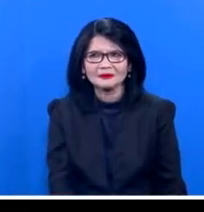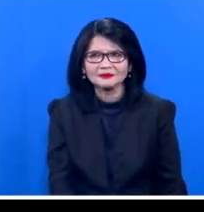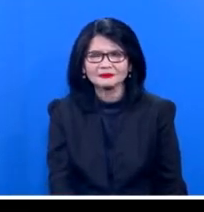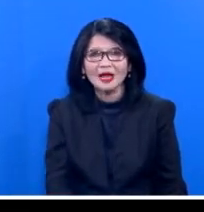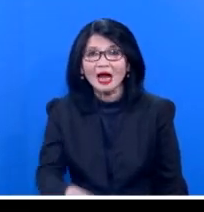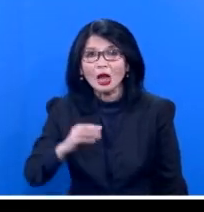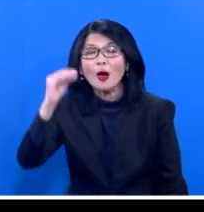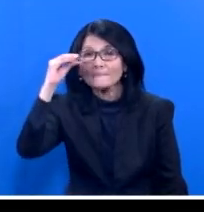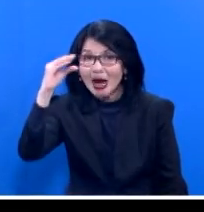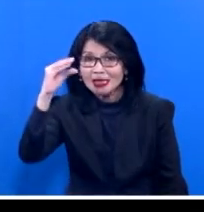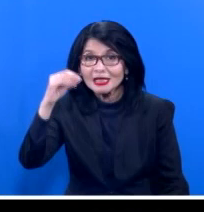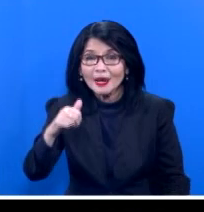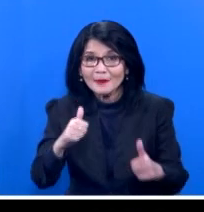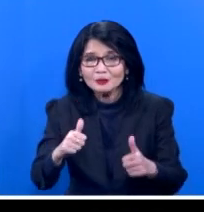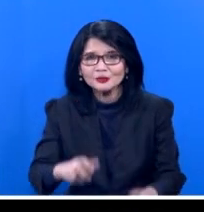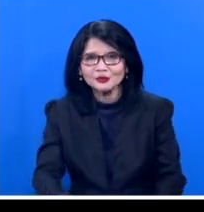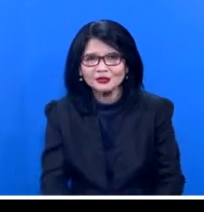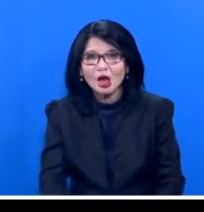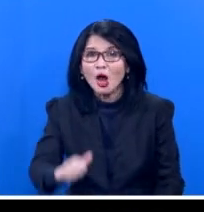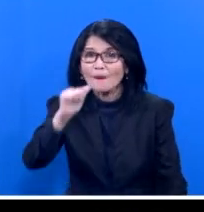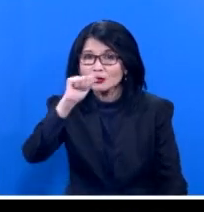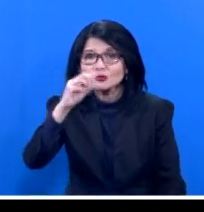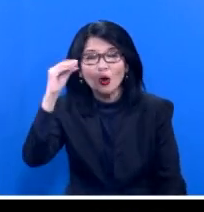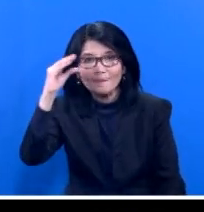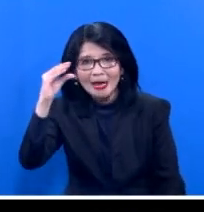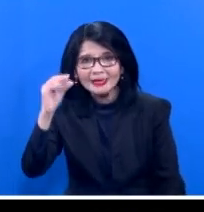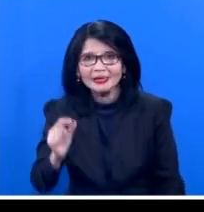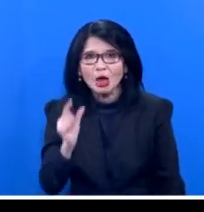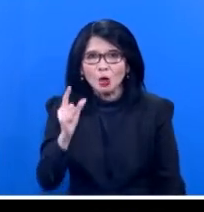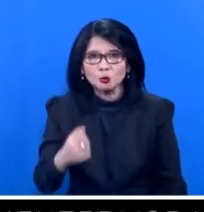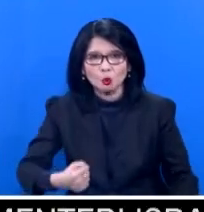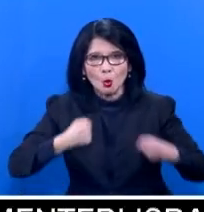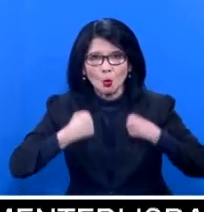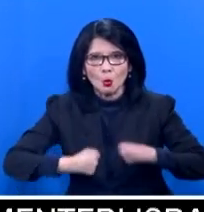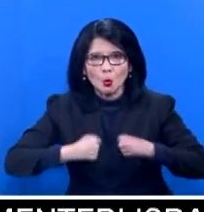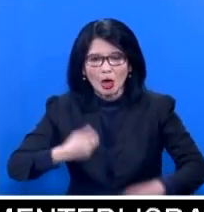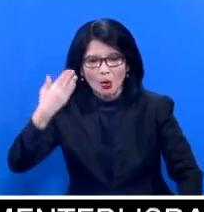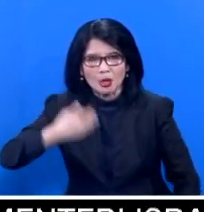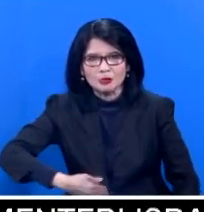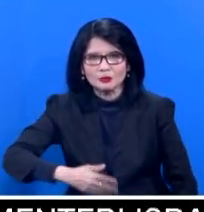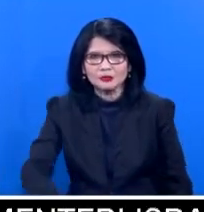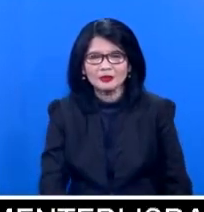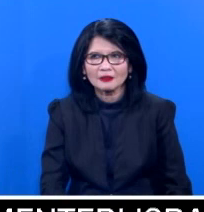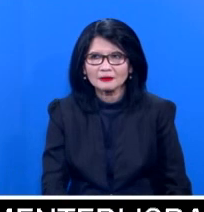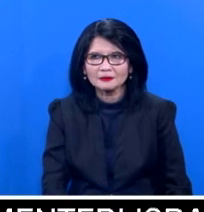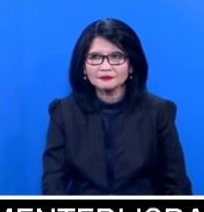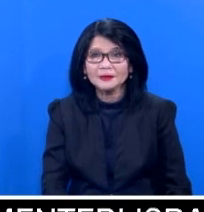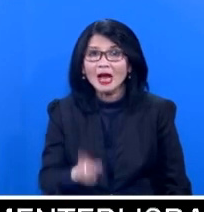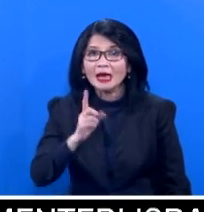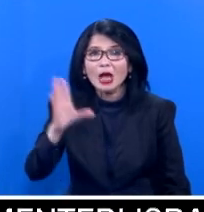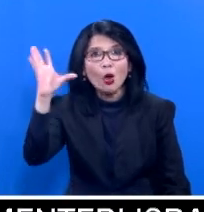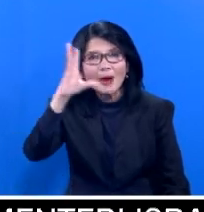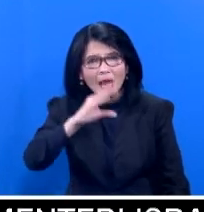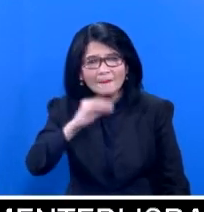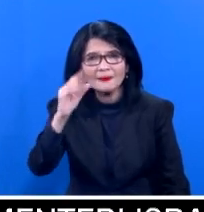Pagi-pagi di kalau kita minum susu untuk menambah energi yang dibutuhkan di dalam tubuh. Dan kalau malam